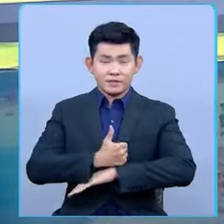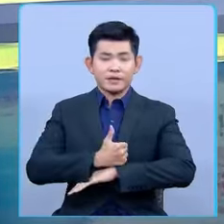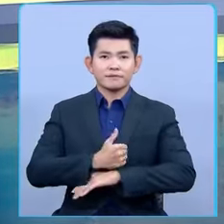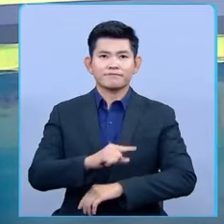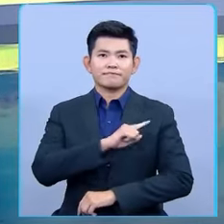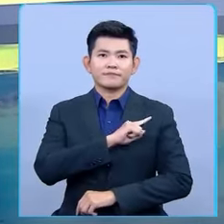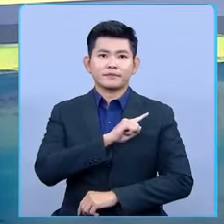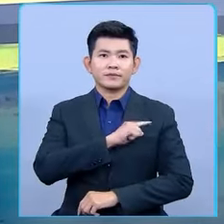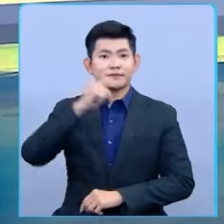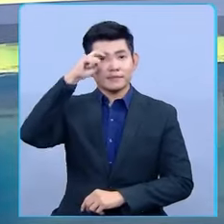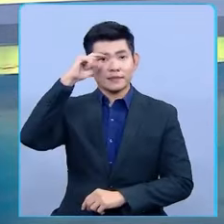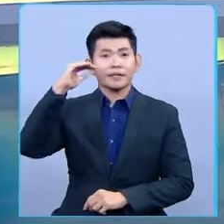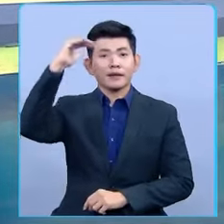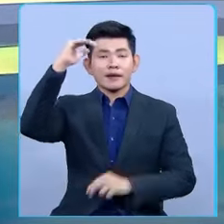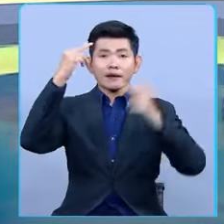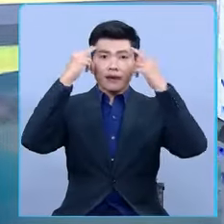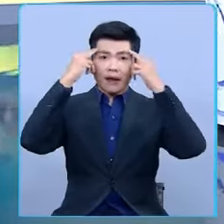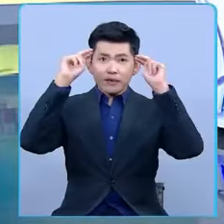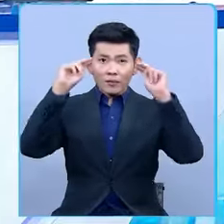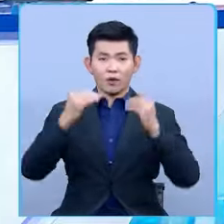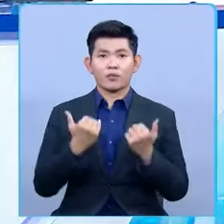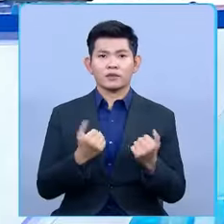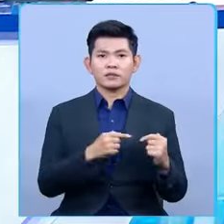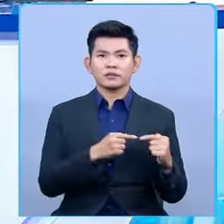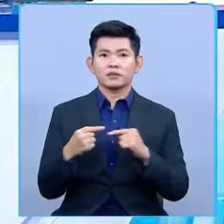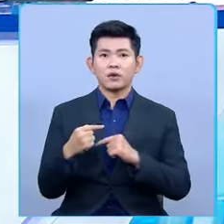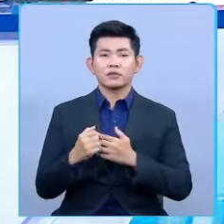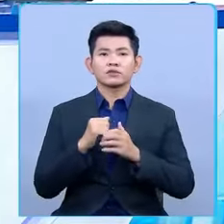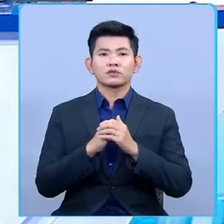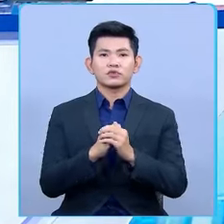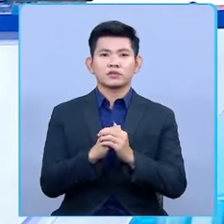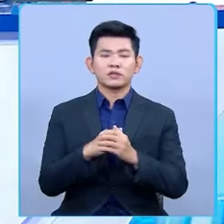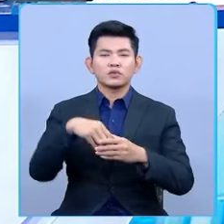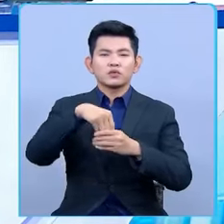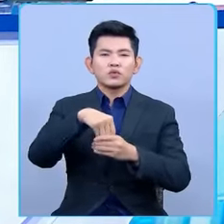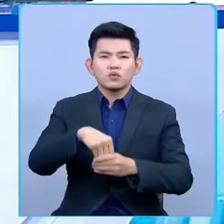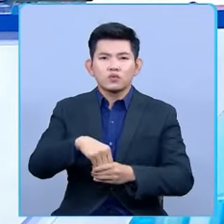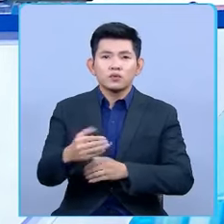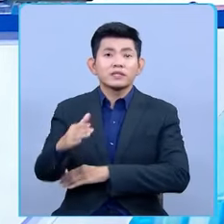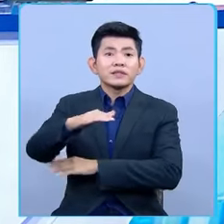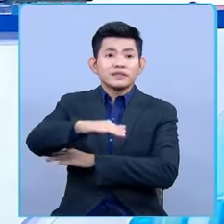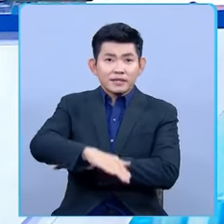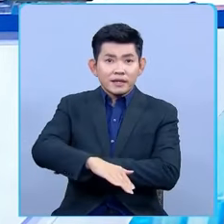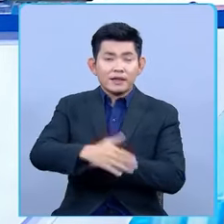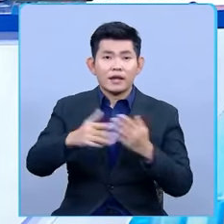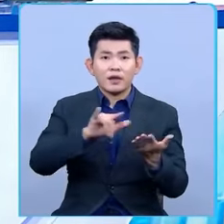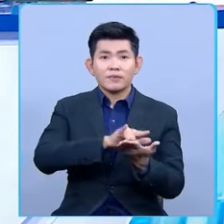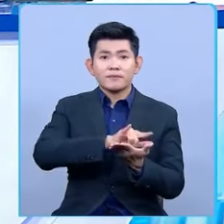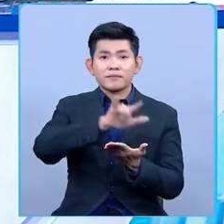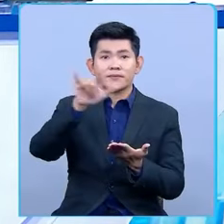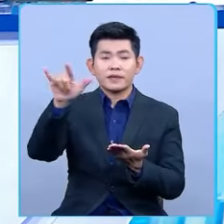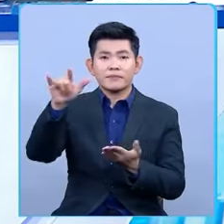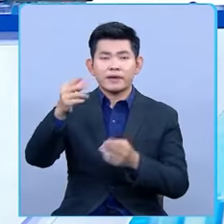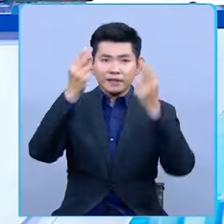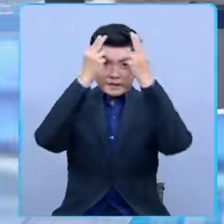ภารกิจของนายเศรษฐาทวีสินนายกรัฐมนตรีวันนี้ยังคงอยู่ที่ประเทศจีนจนถึงเย็นนะครับก่อนจะบินลัดฟ้าไปยังซาอุดีอาระเบีย